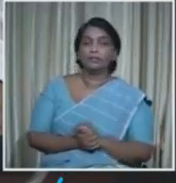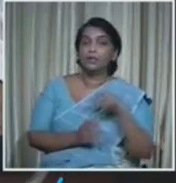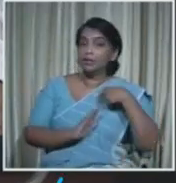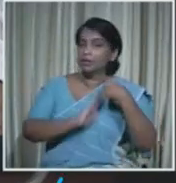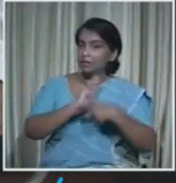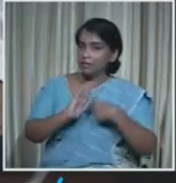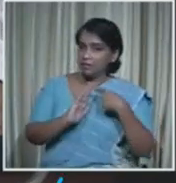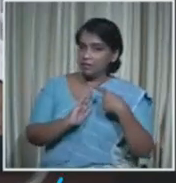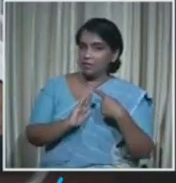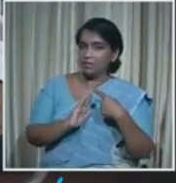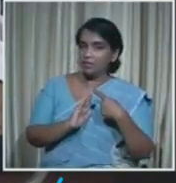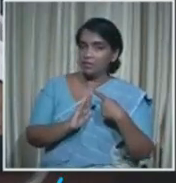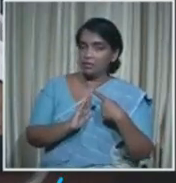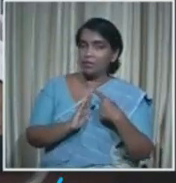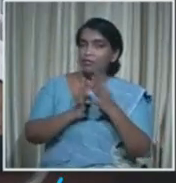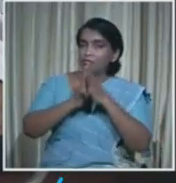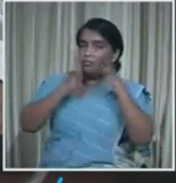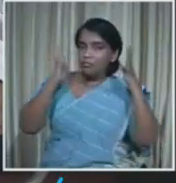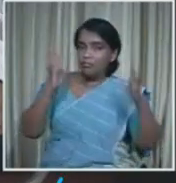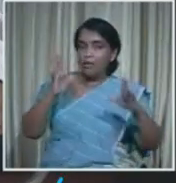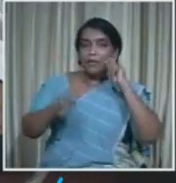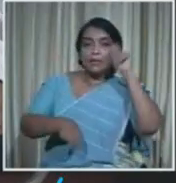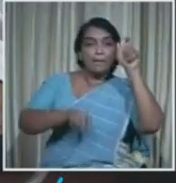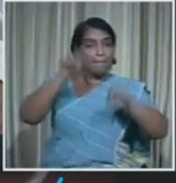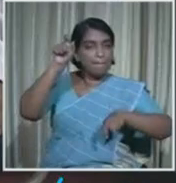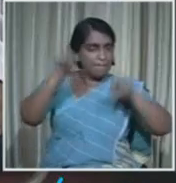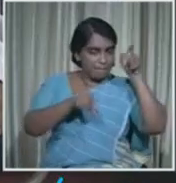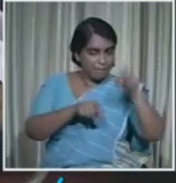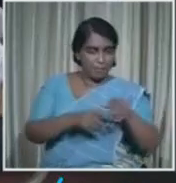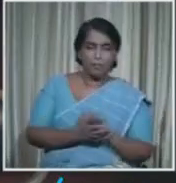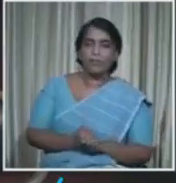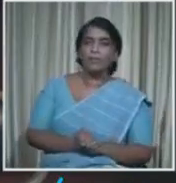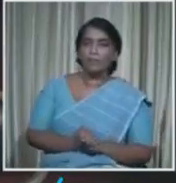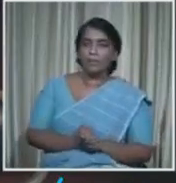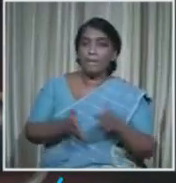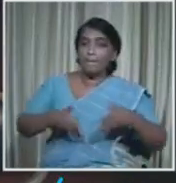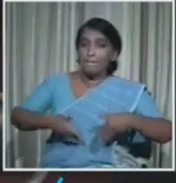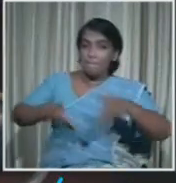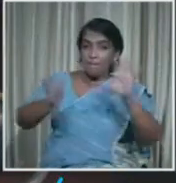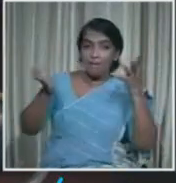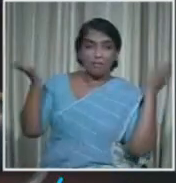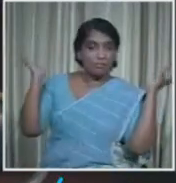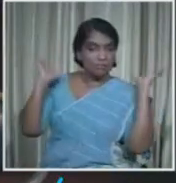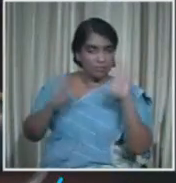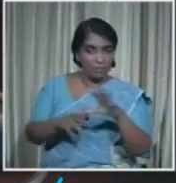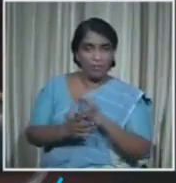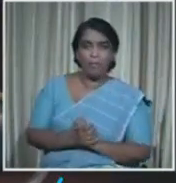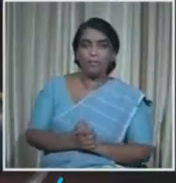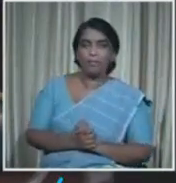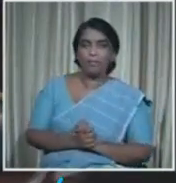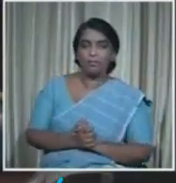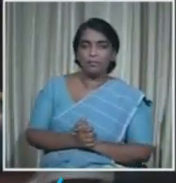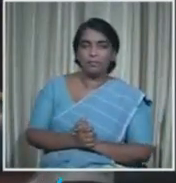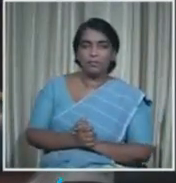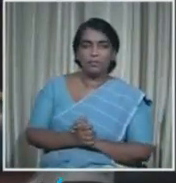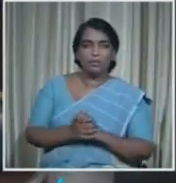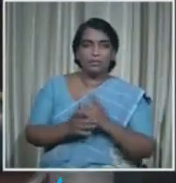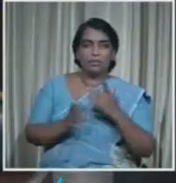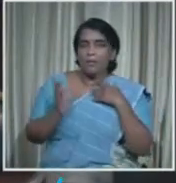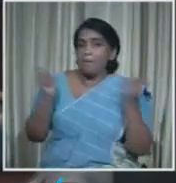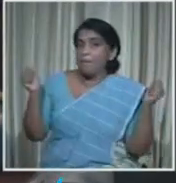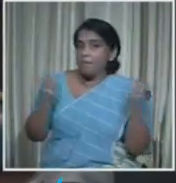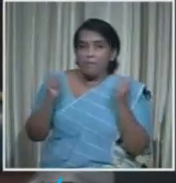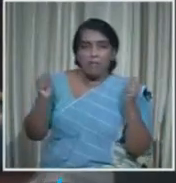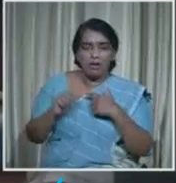රටේ විශාල ජන කොට්ටාසය මහ පාරට බැහැලා කිසිම බියක්